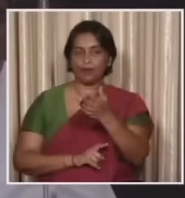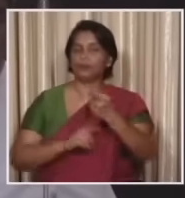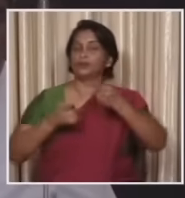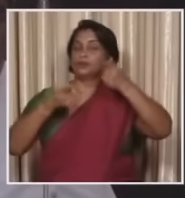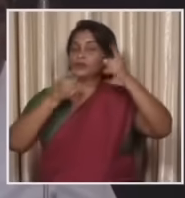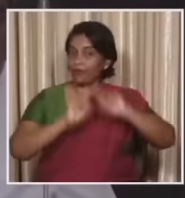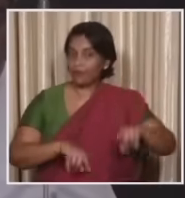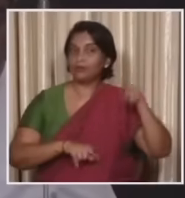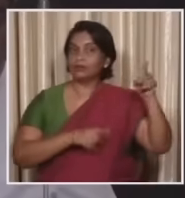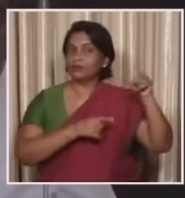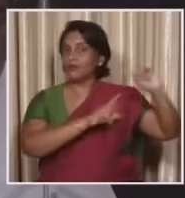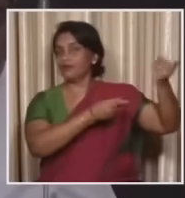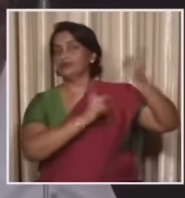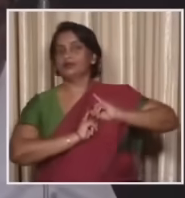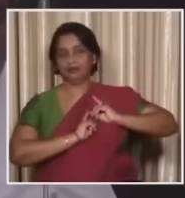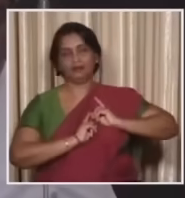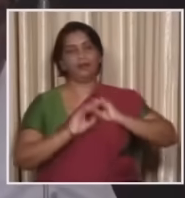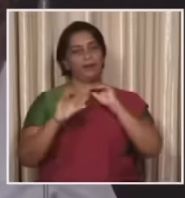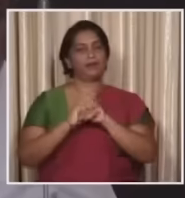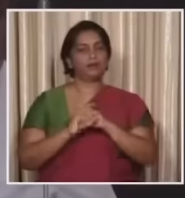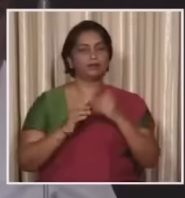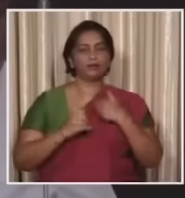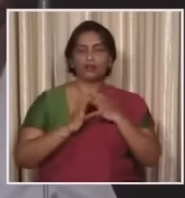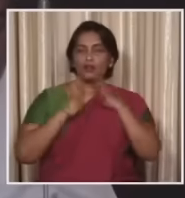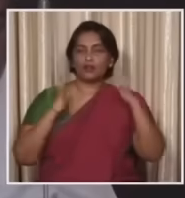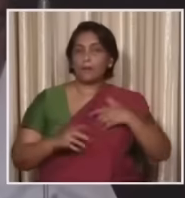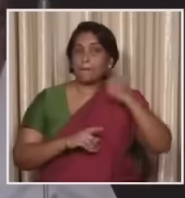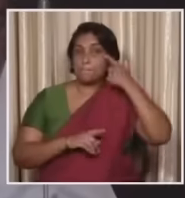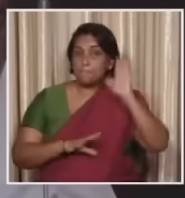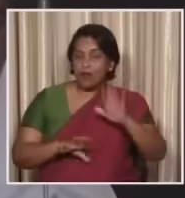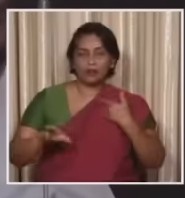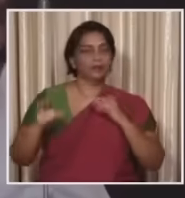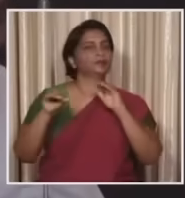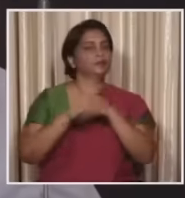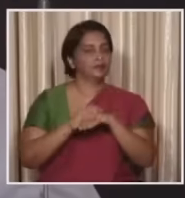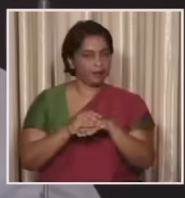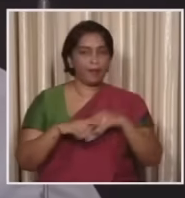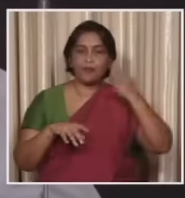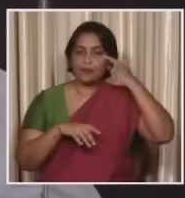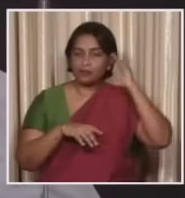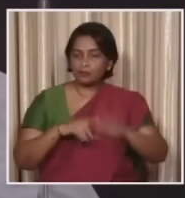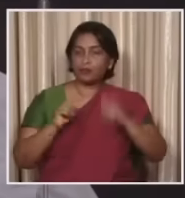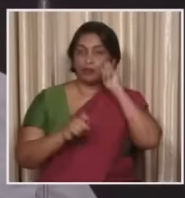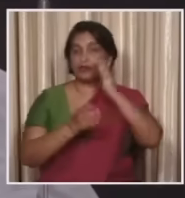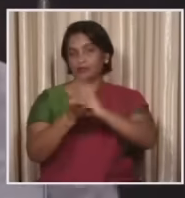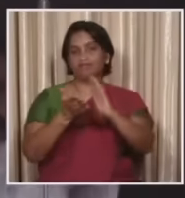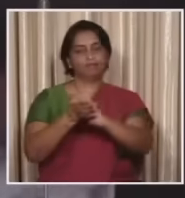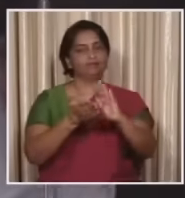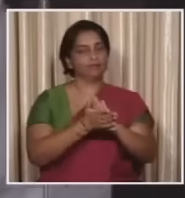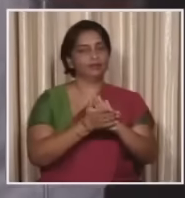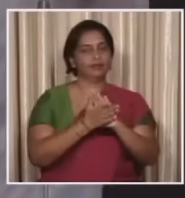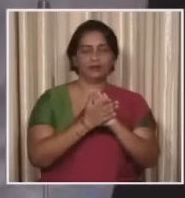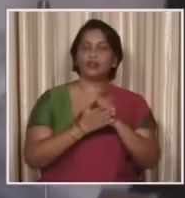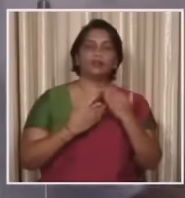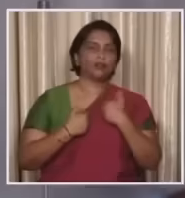ඒ ආභාෂයෙන් තමයි මම ඉන්නේ. අපි ලොකු බලාපොරොත්තුත් එක්කලා ඉන්නේ. ඒ බලාපොරොත්තු ජනතාවට සේවය කරන්න.